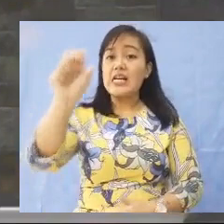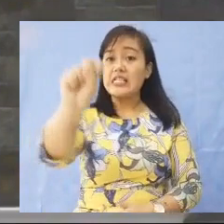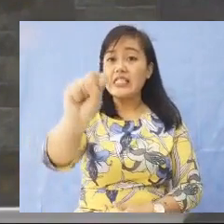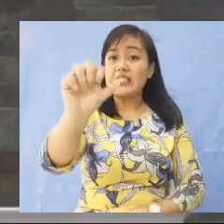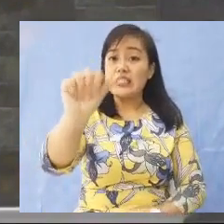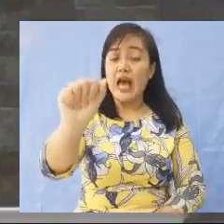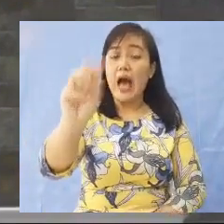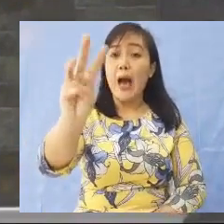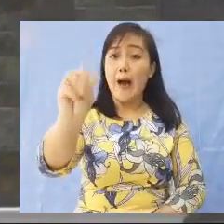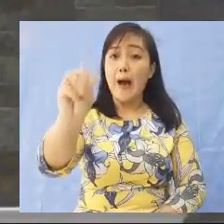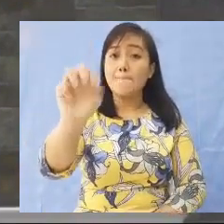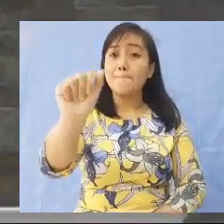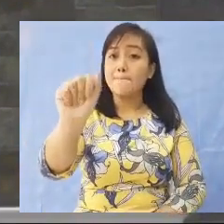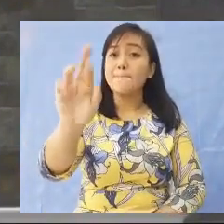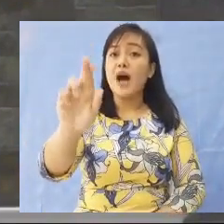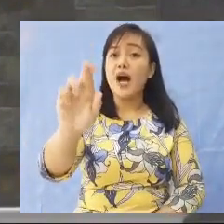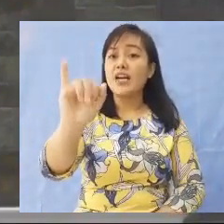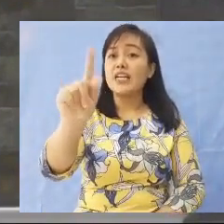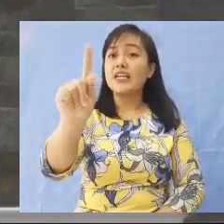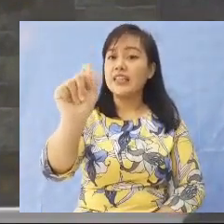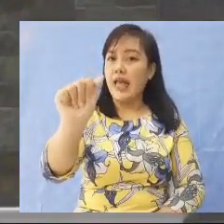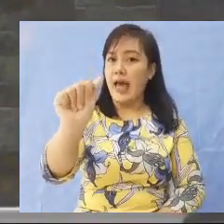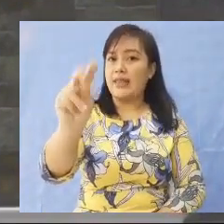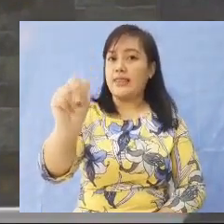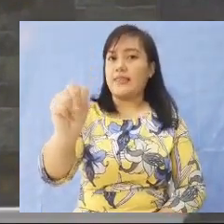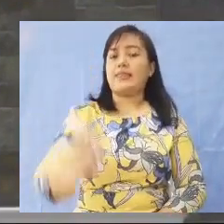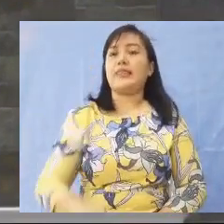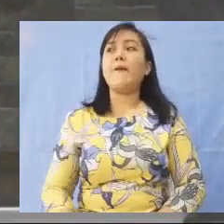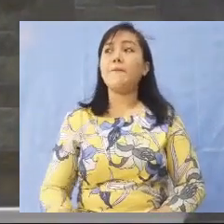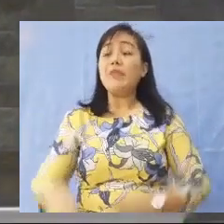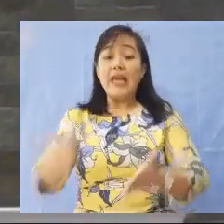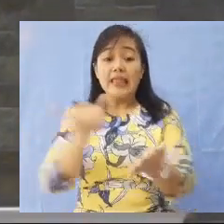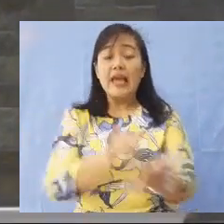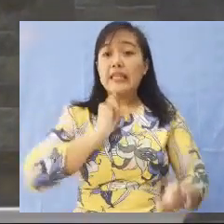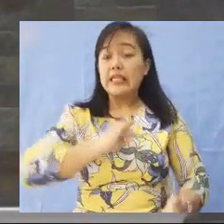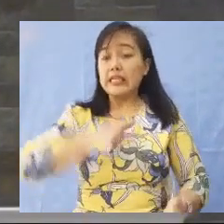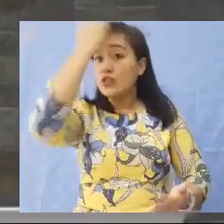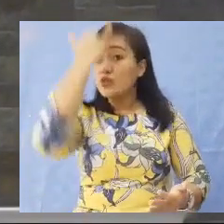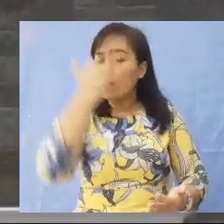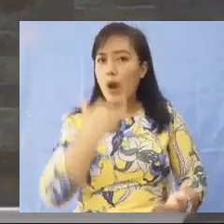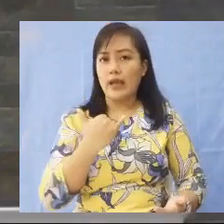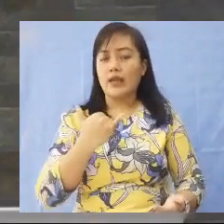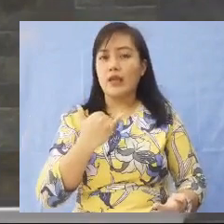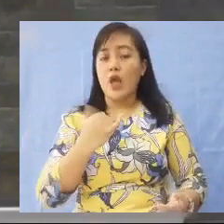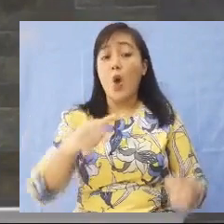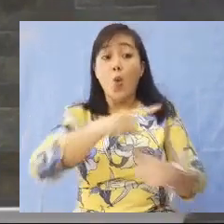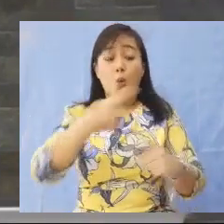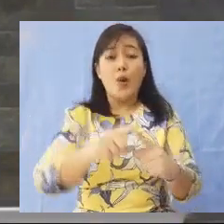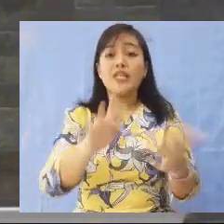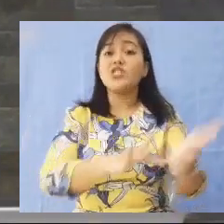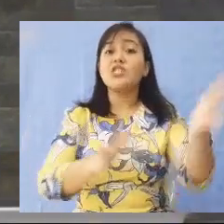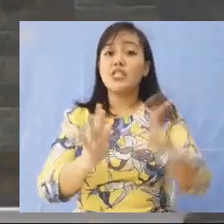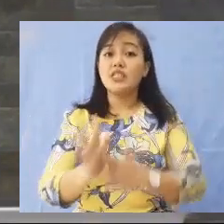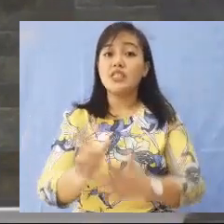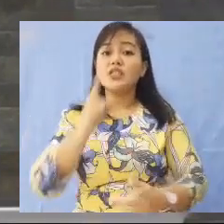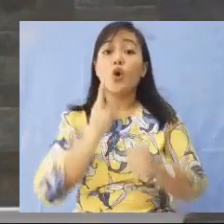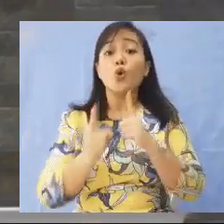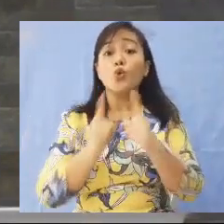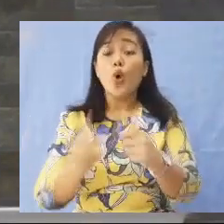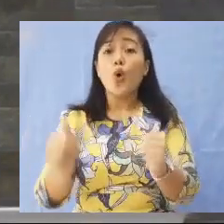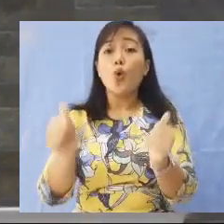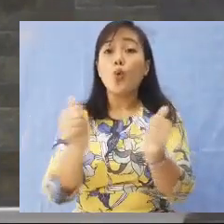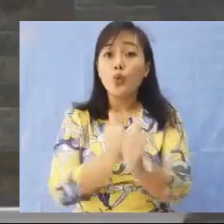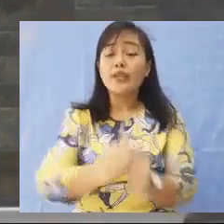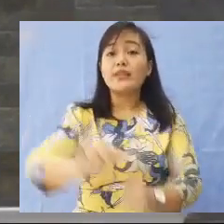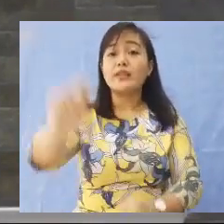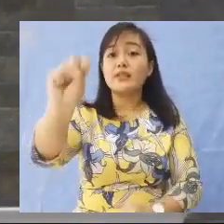anong sabi ngayon ng Samaritan woman? Sabi niya, teka muna, di ba Hudyo ka? Ikaw being a Jew, humihingi ka